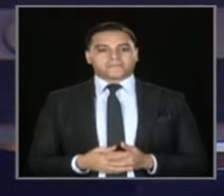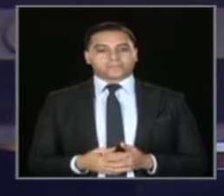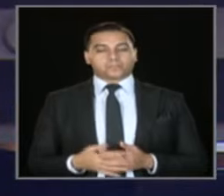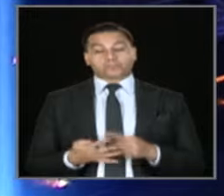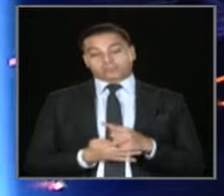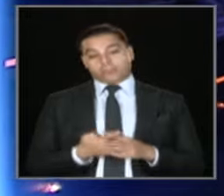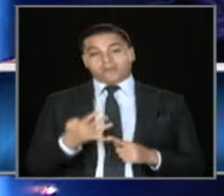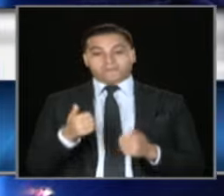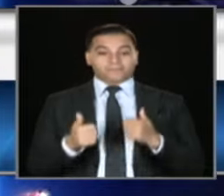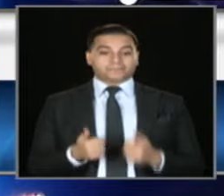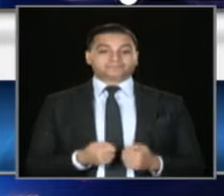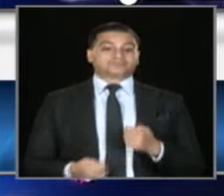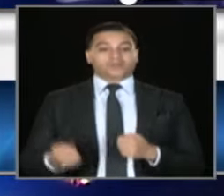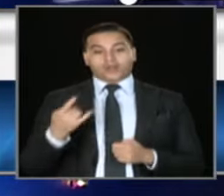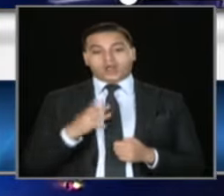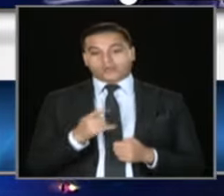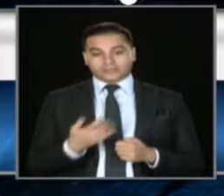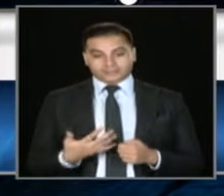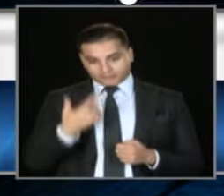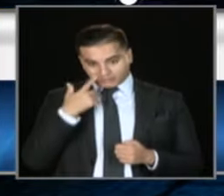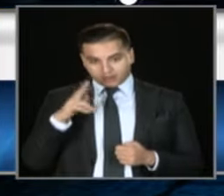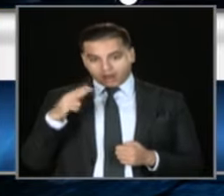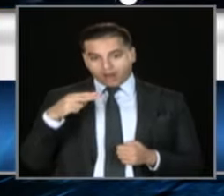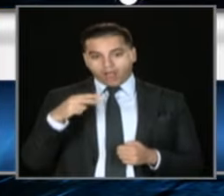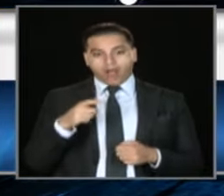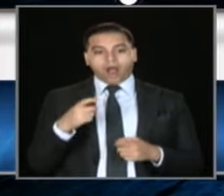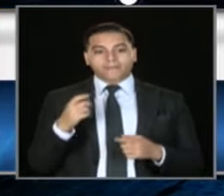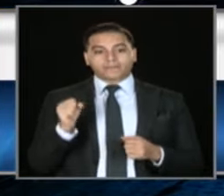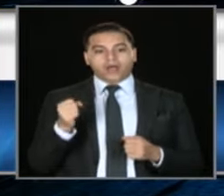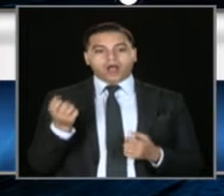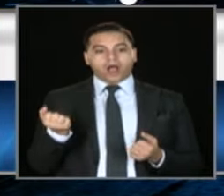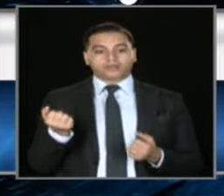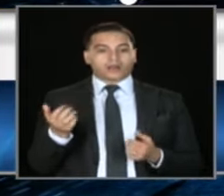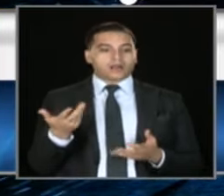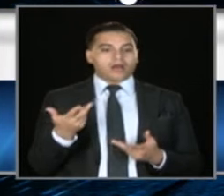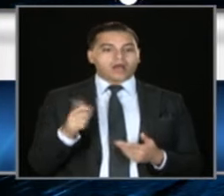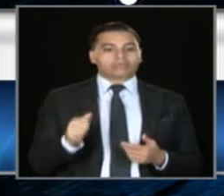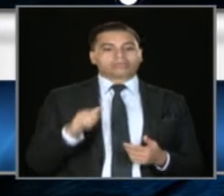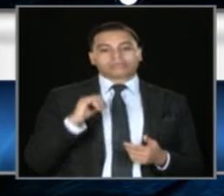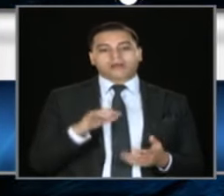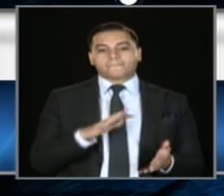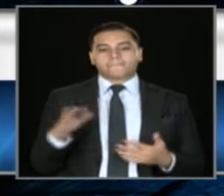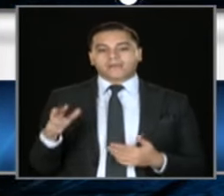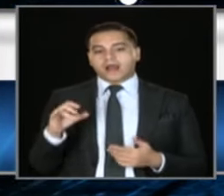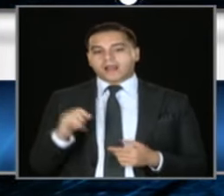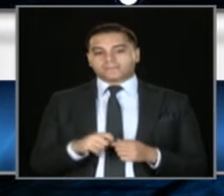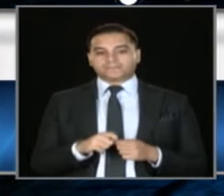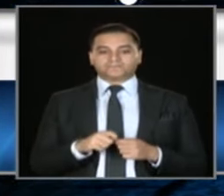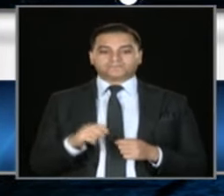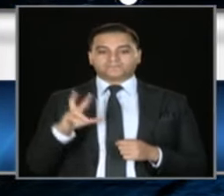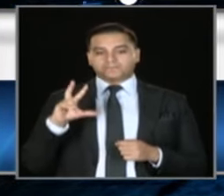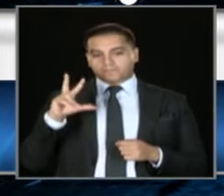4 اختيارات بزائد 10 أو ناقص 5. النسيج العضلي، النسيج الضام،